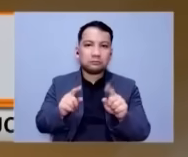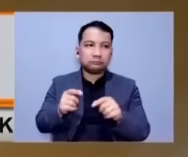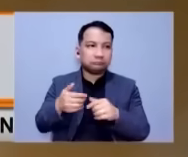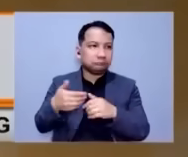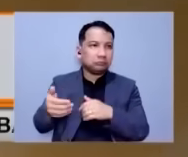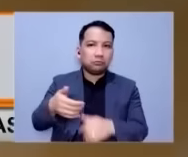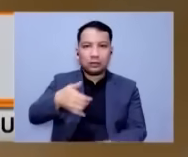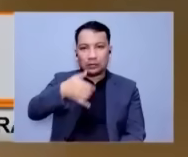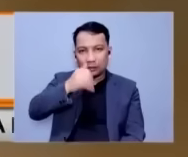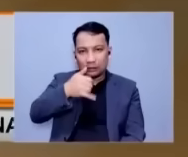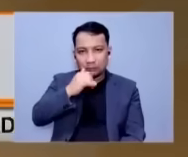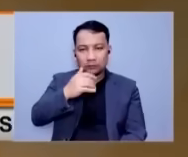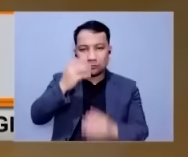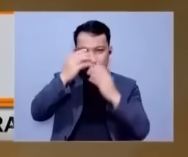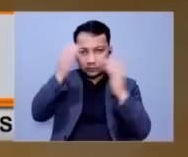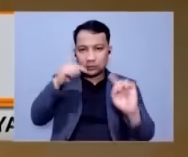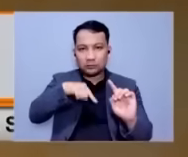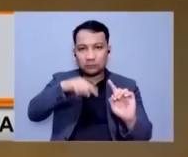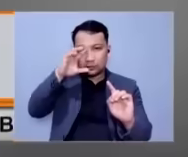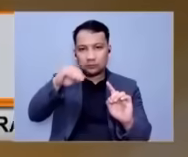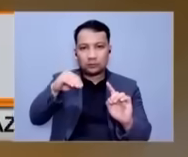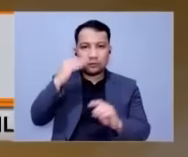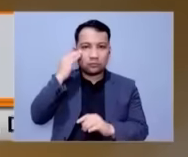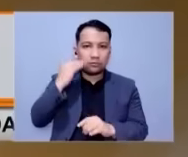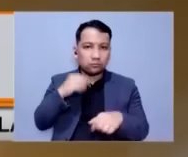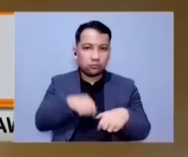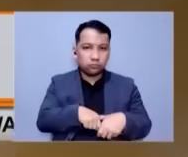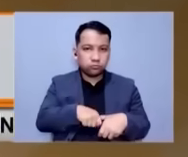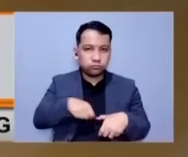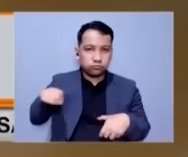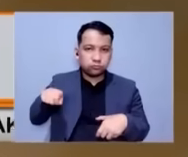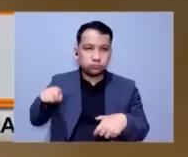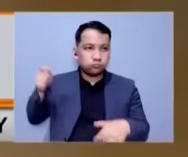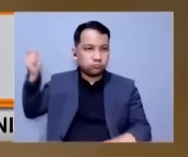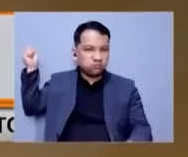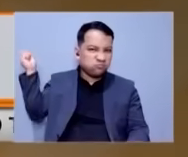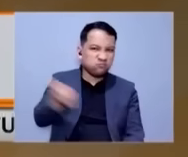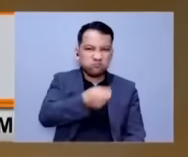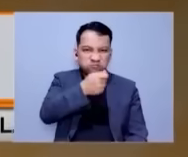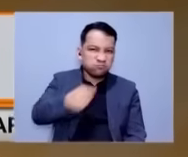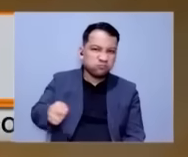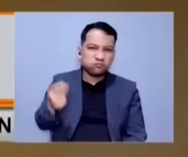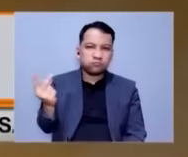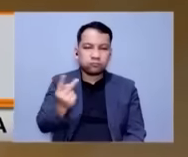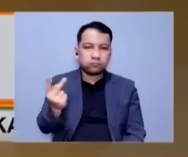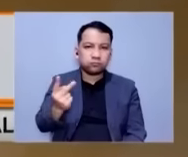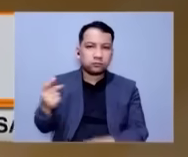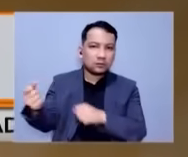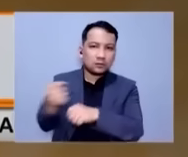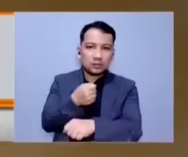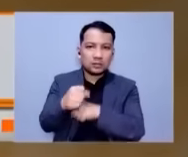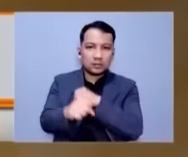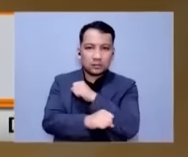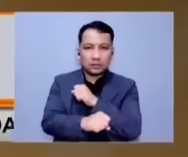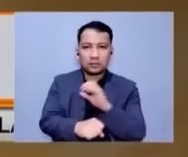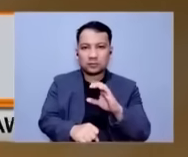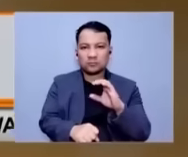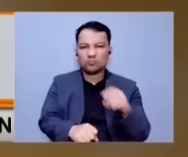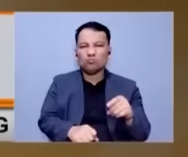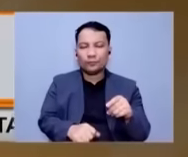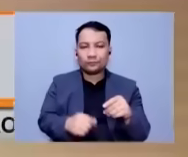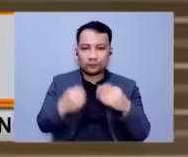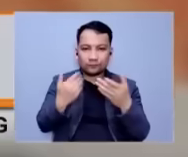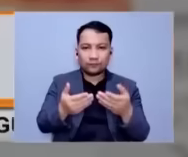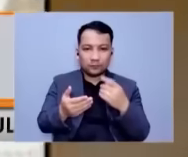biglang nag-amok ang biktima sa kakumuha ng itak. Dito na ron nagpambuno ang dalawa ng agawan ni Sanchez ang itak, saka pinagtataga